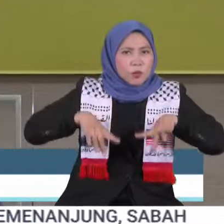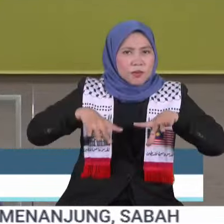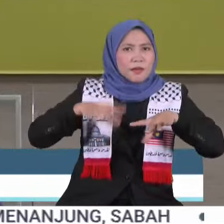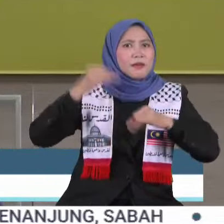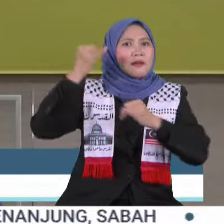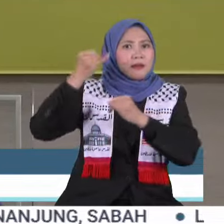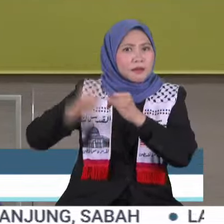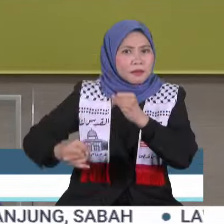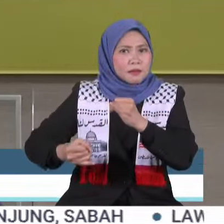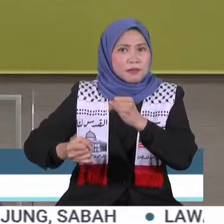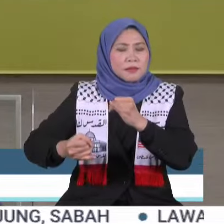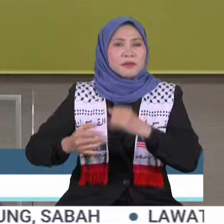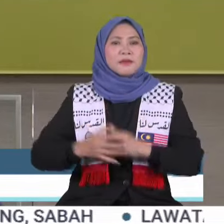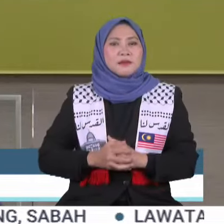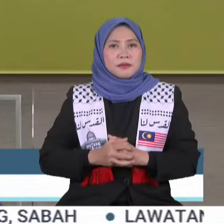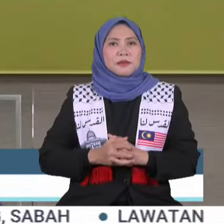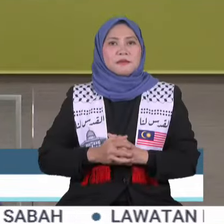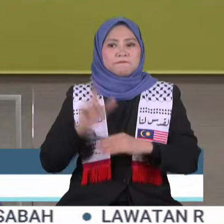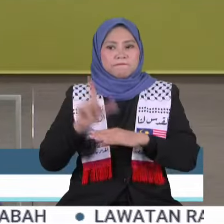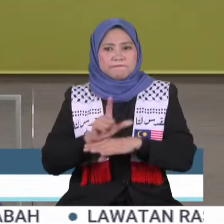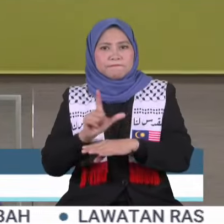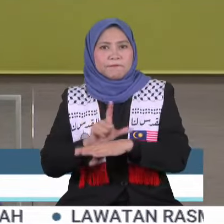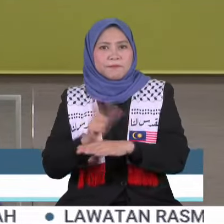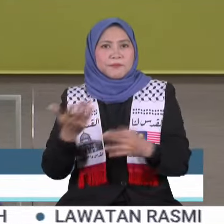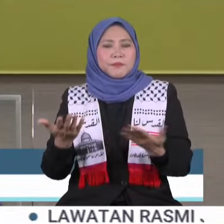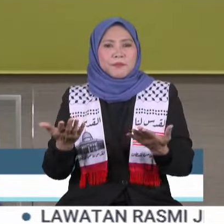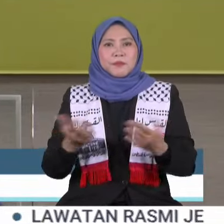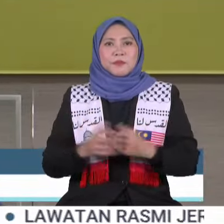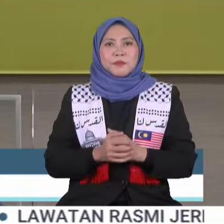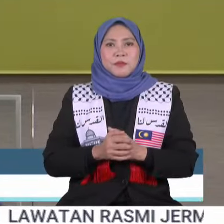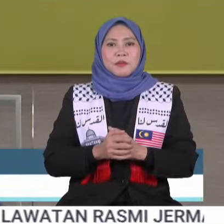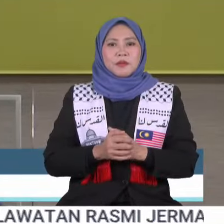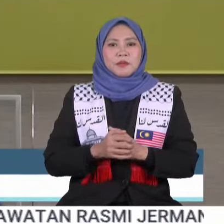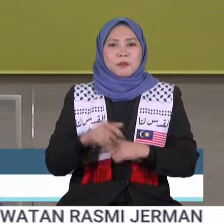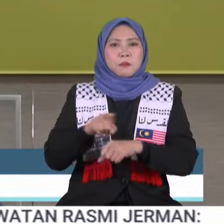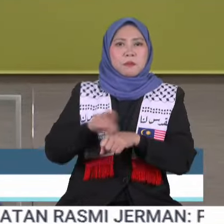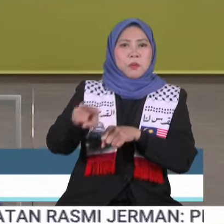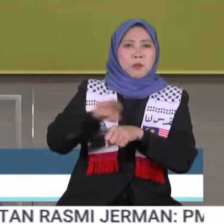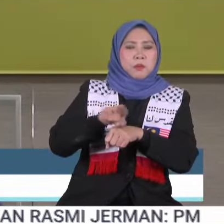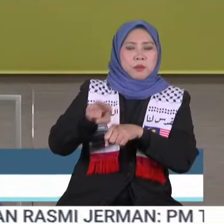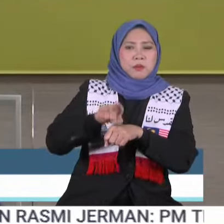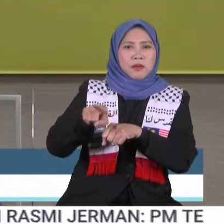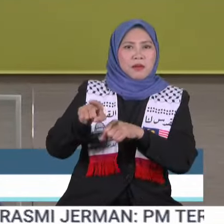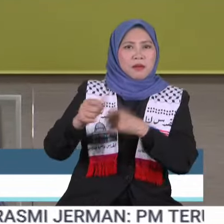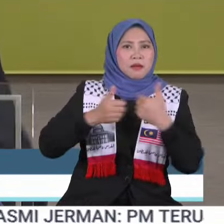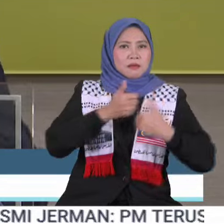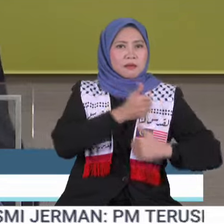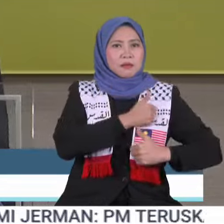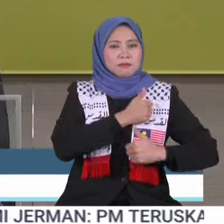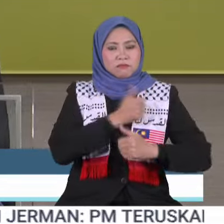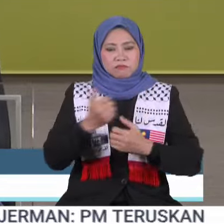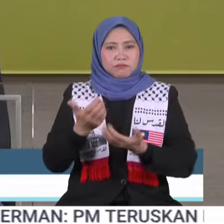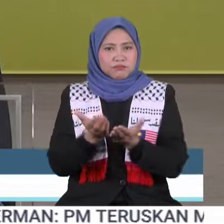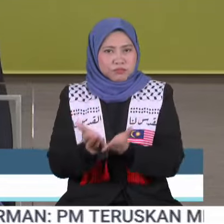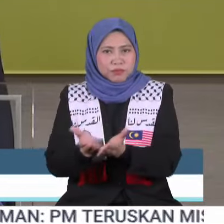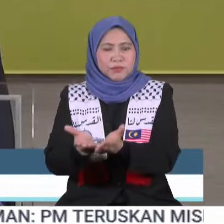iaitu the se TR dipanggil AC test dan